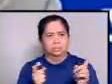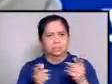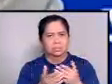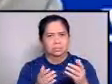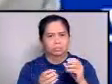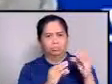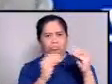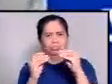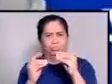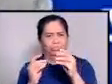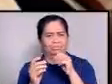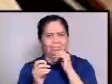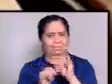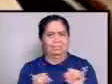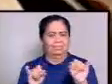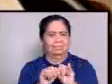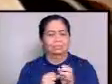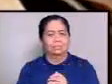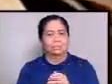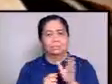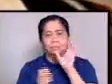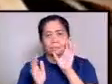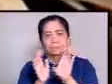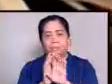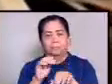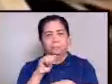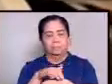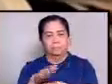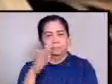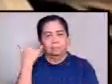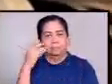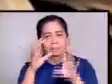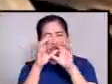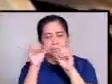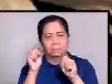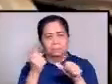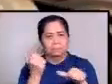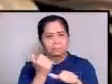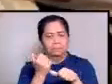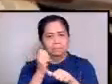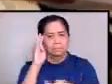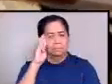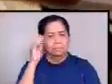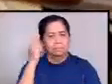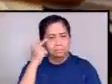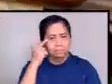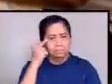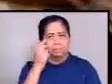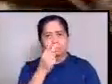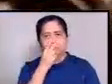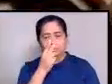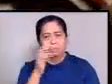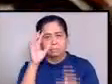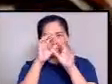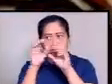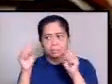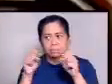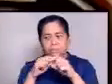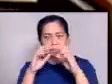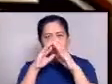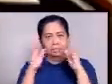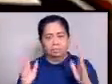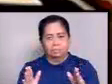na pinagchichismisan siya. Sa mga larawang ipinadala ni dating Presidential Aide Bongo sa media, makikita ang Pangulo sa